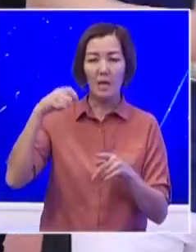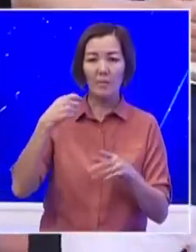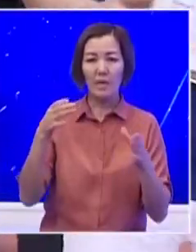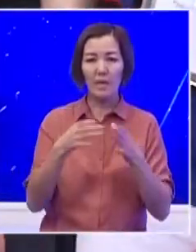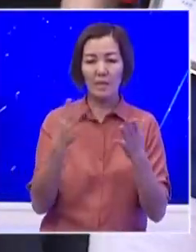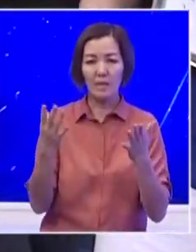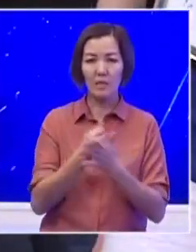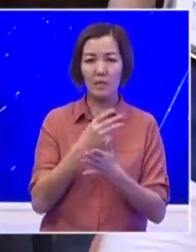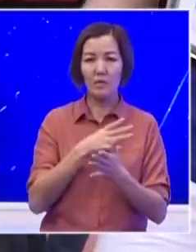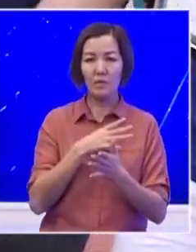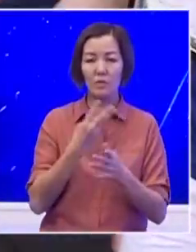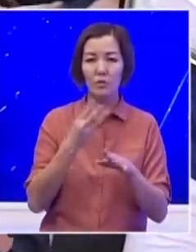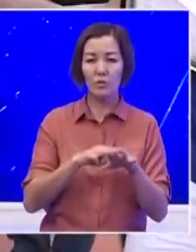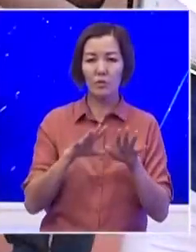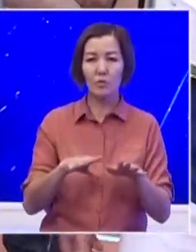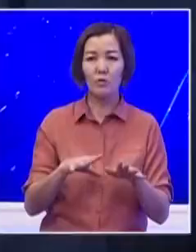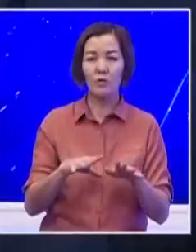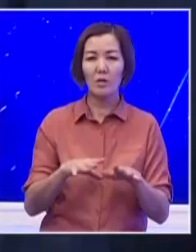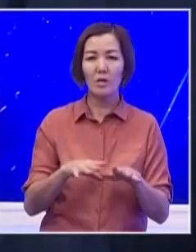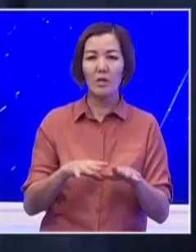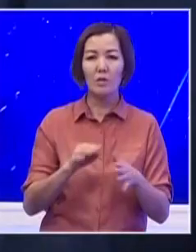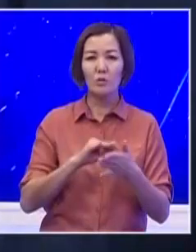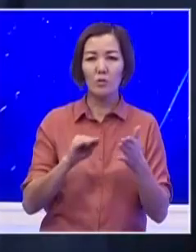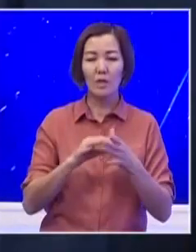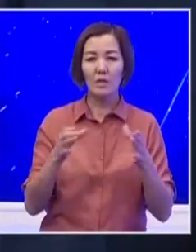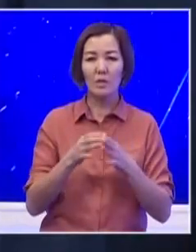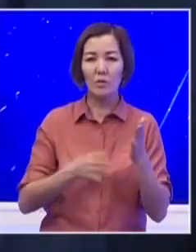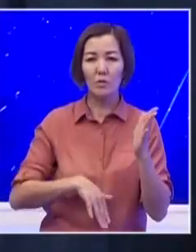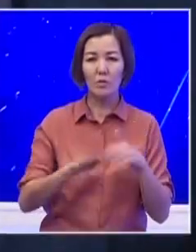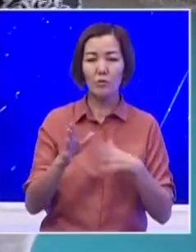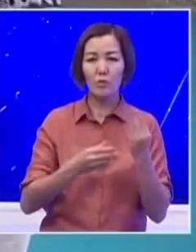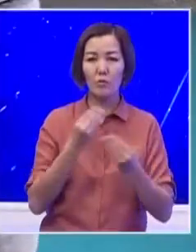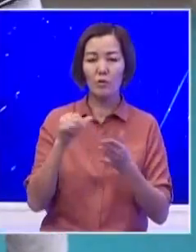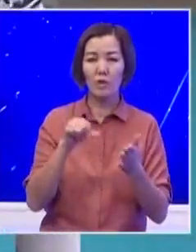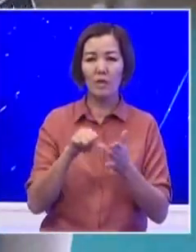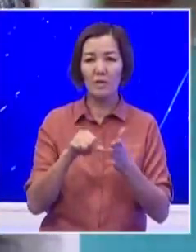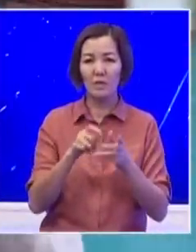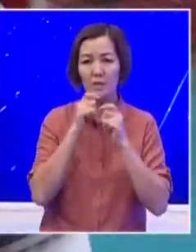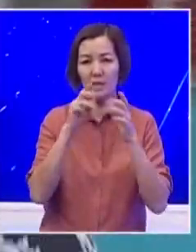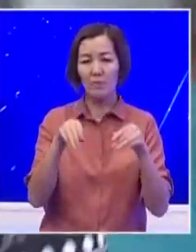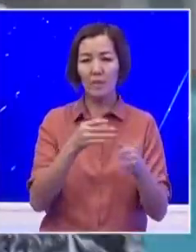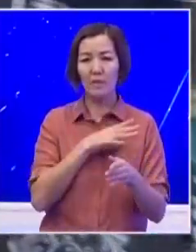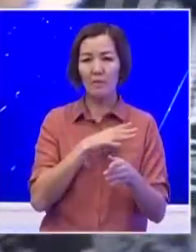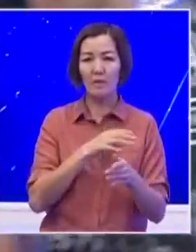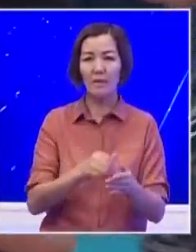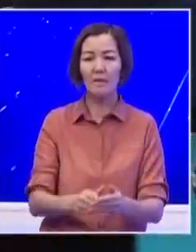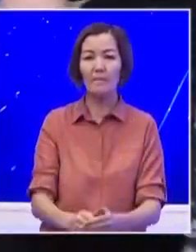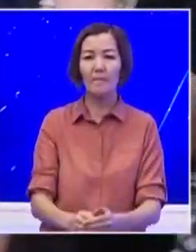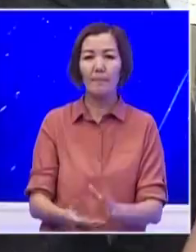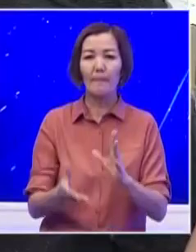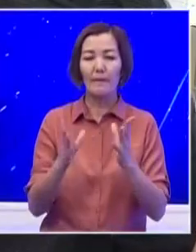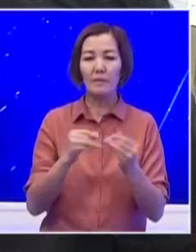бақ командасына бұйырды. Сонымен қатар үздік ойыншы мен көзге түскен қатысушылар да сый сияпаттан құр қалған жоқ.